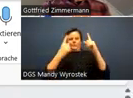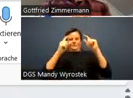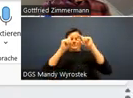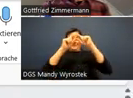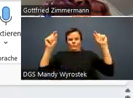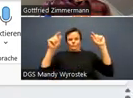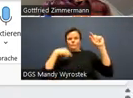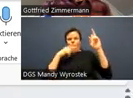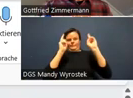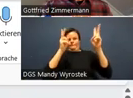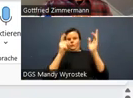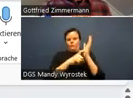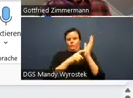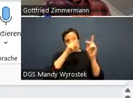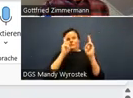wir das sehen.